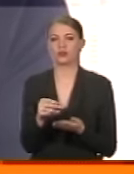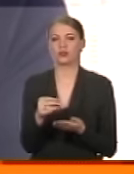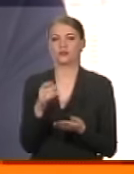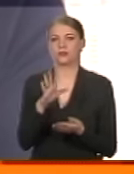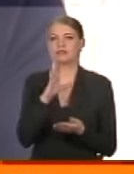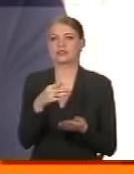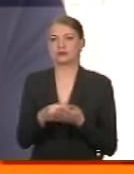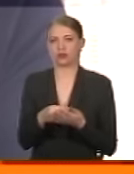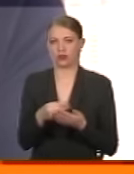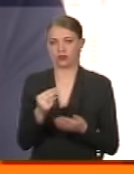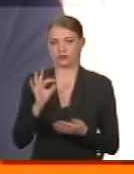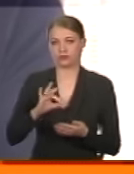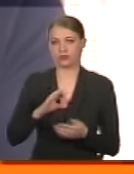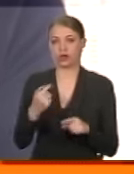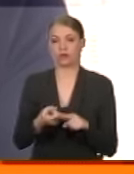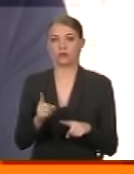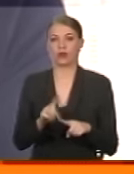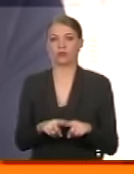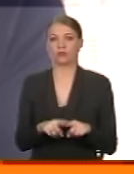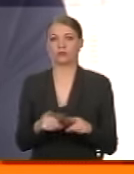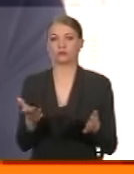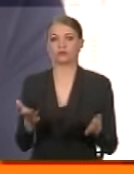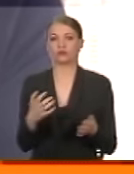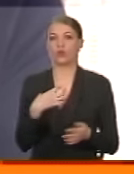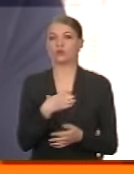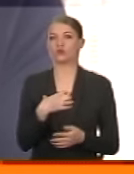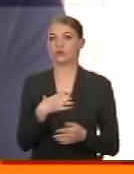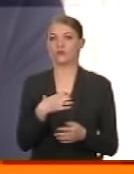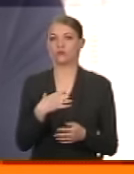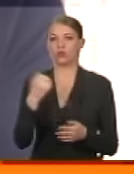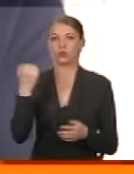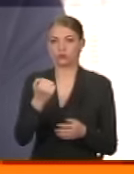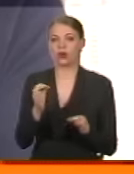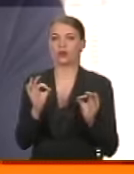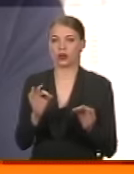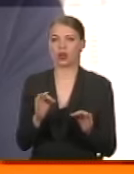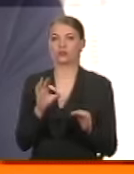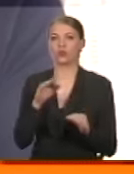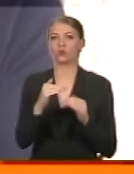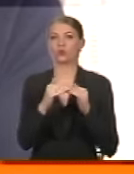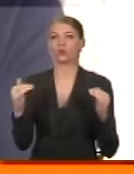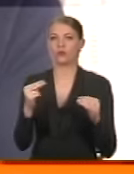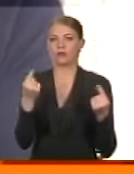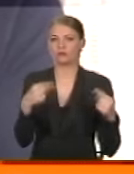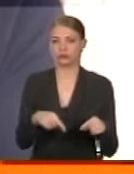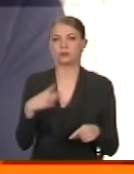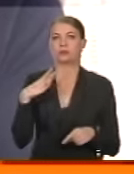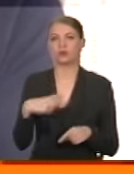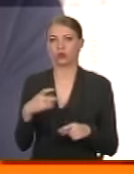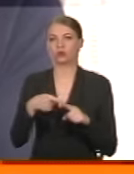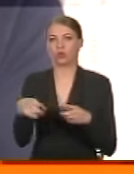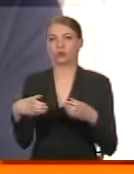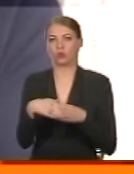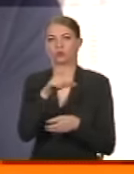питання в своїй продуктовій корзині. І тому основний удар якраз від рівня інфляції прийдеться на ту